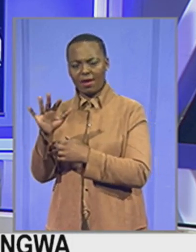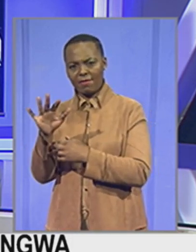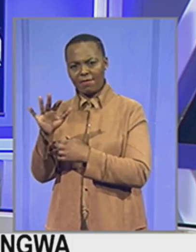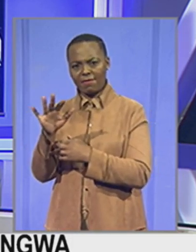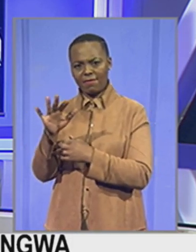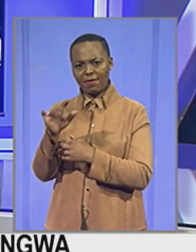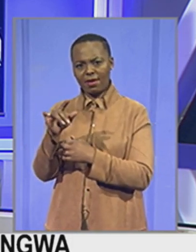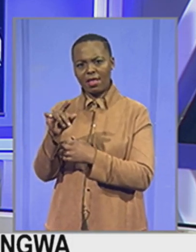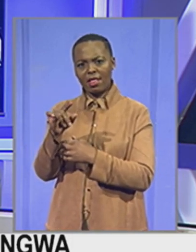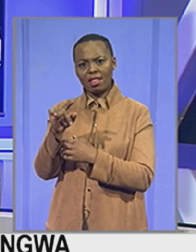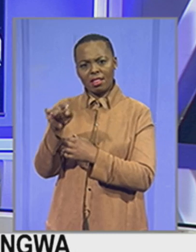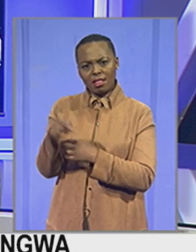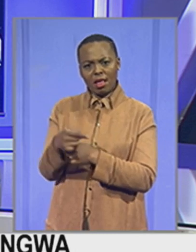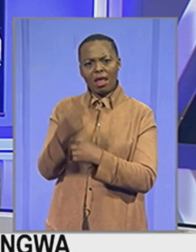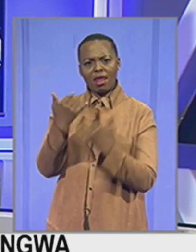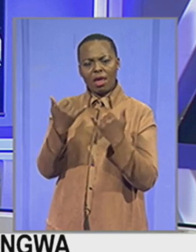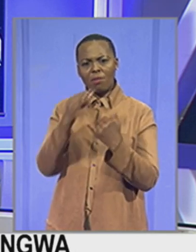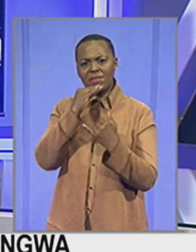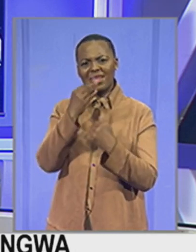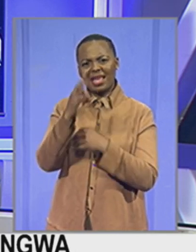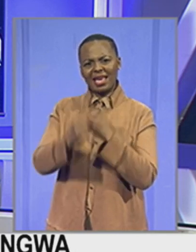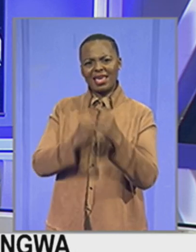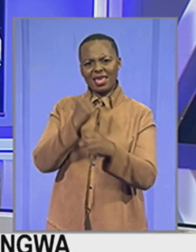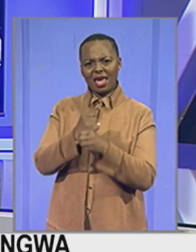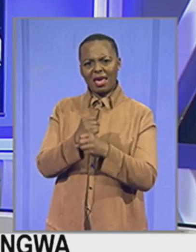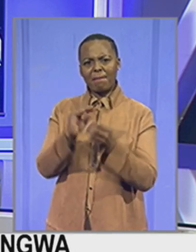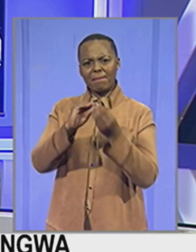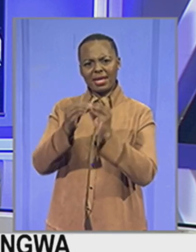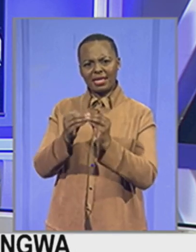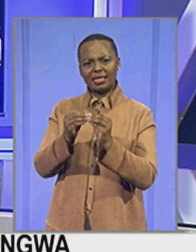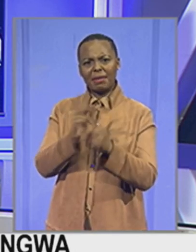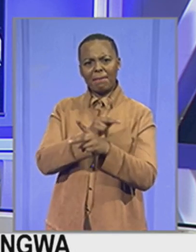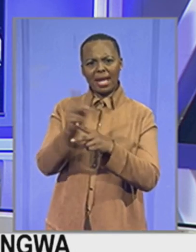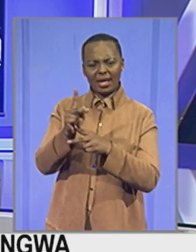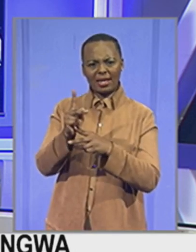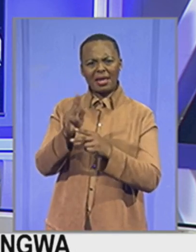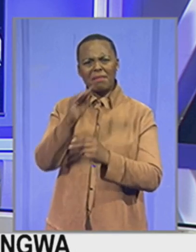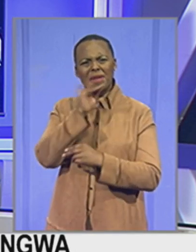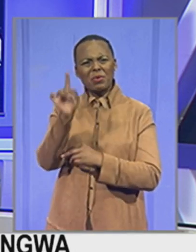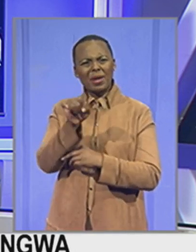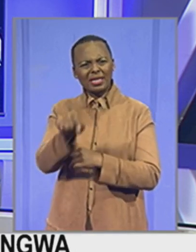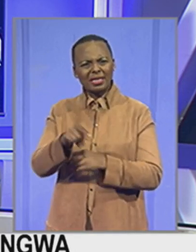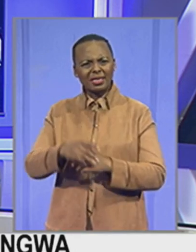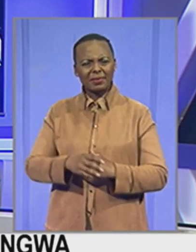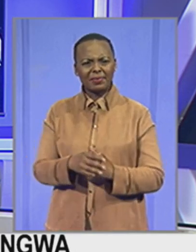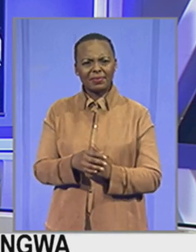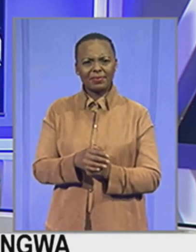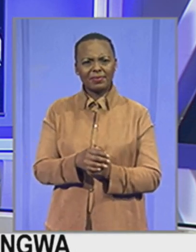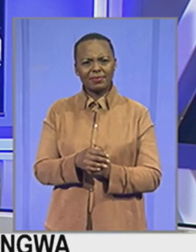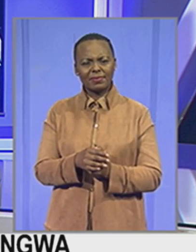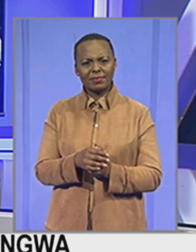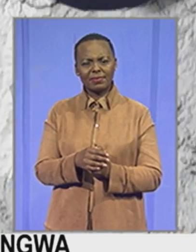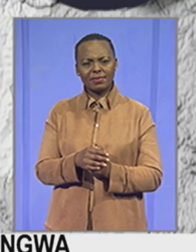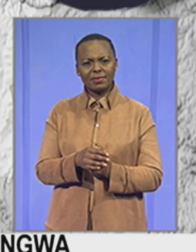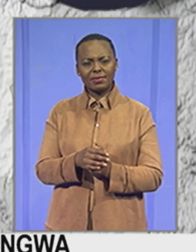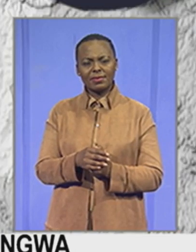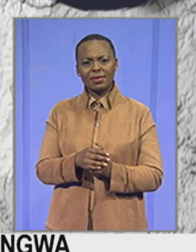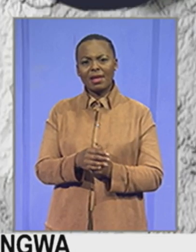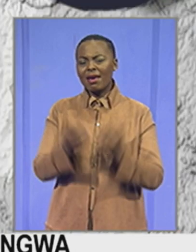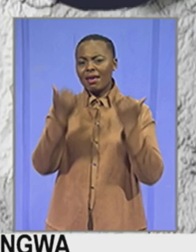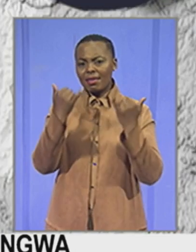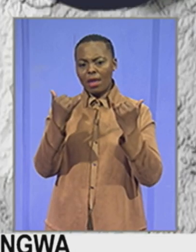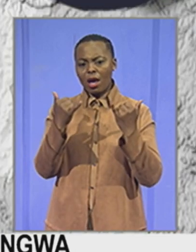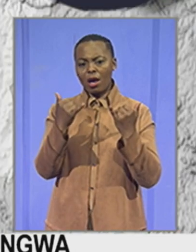lo bega fa ya karetsa 3-year maintenance plan. E ka ya eng maintenance plan eo? Se